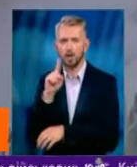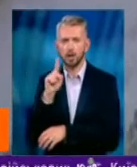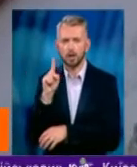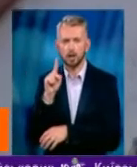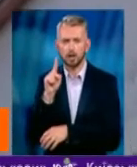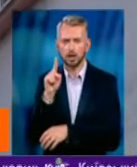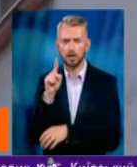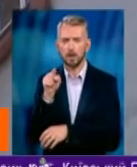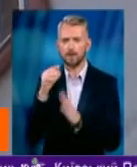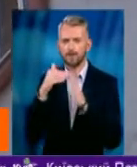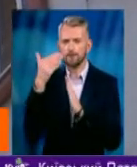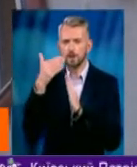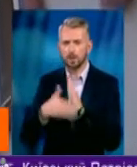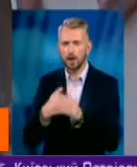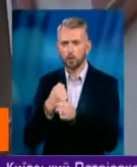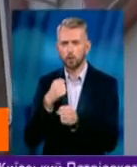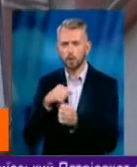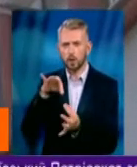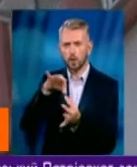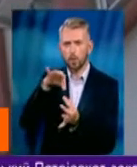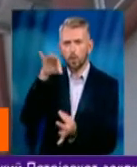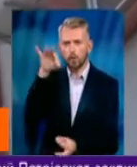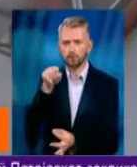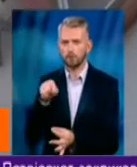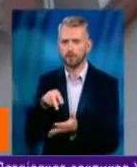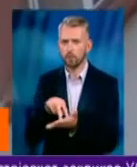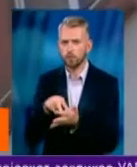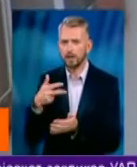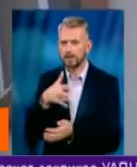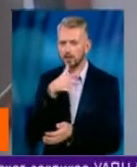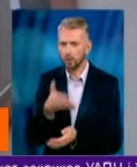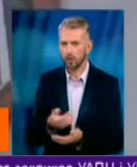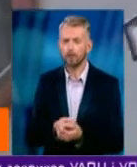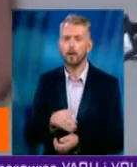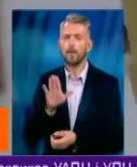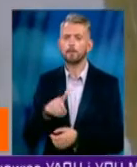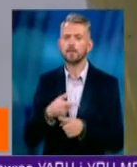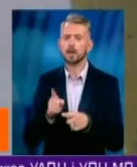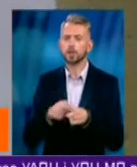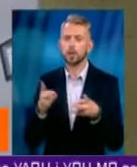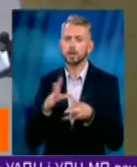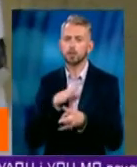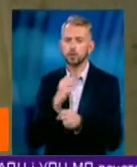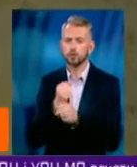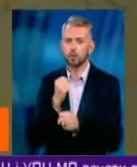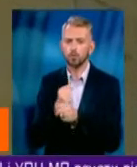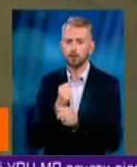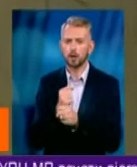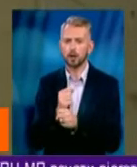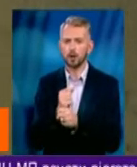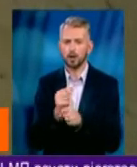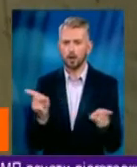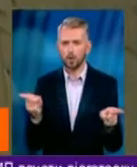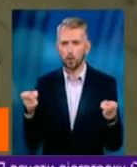повністю цей фасад, який простоює вже 30 років. Після цього треба було зробити кронштейни.